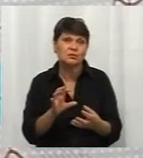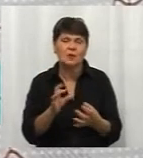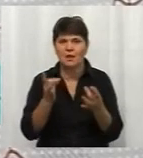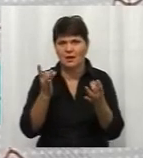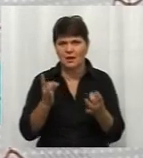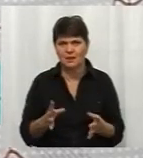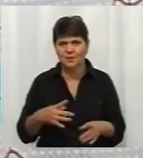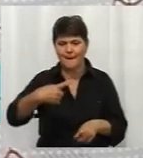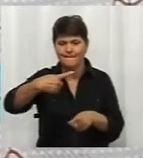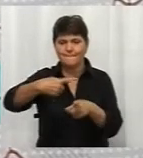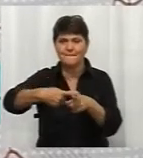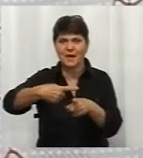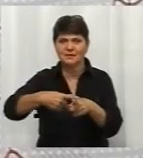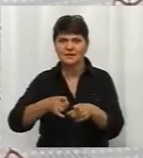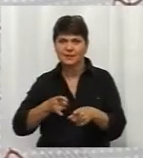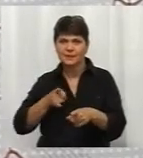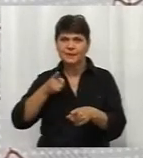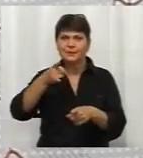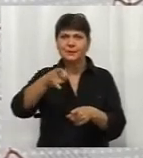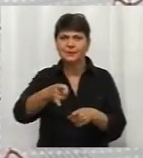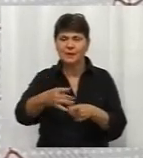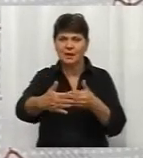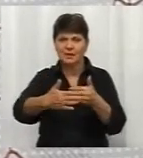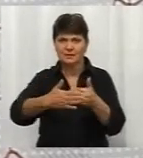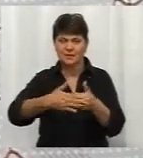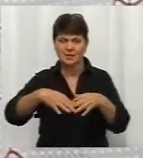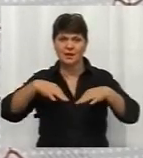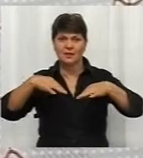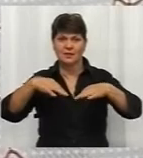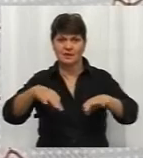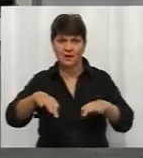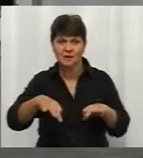елементарне, на перехресті, виїжджаючи на перехресті, коли наближається транспортний засіб,